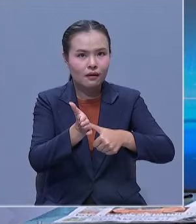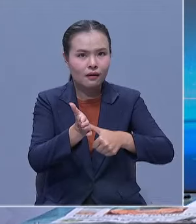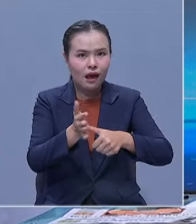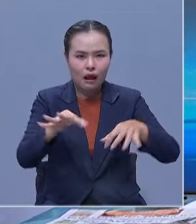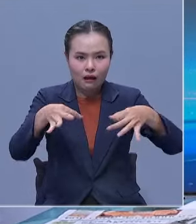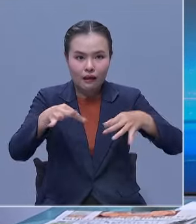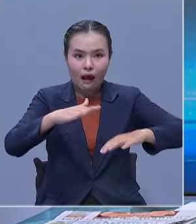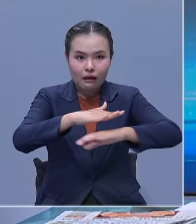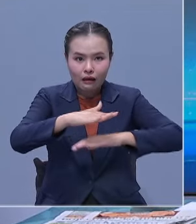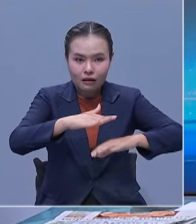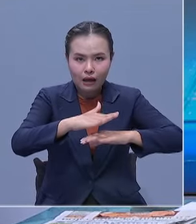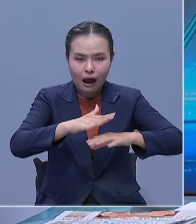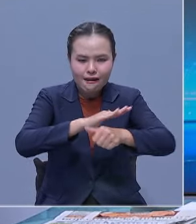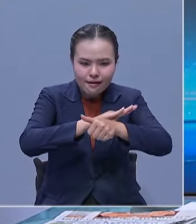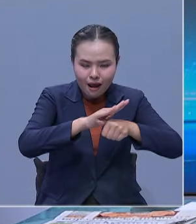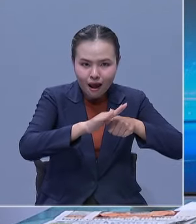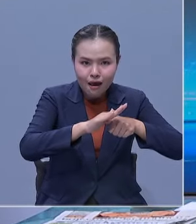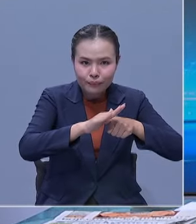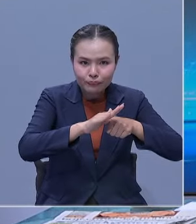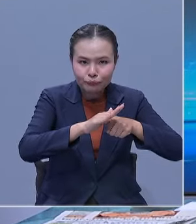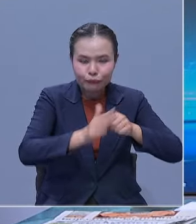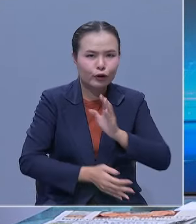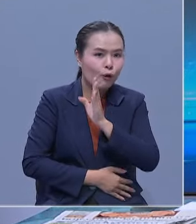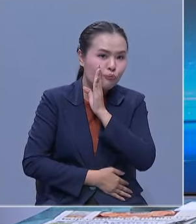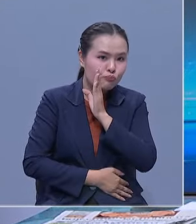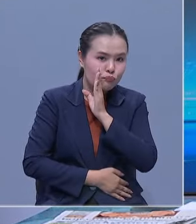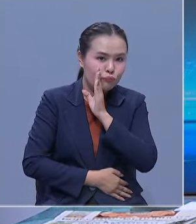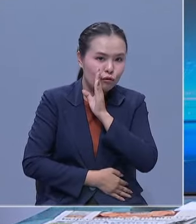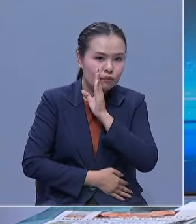ช้บริการกู้ยืมเงินกับทางบริษัทเนี่ยไปสวมรอยคุณจอย